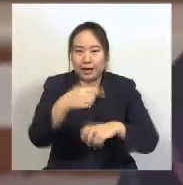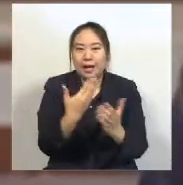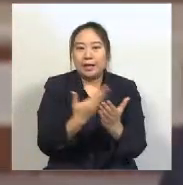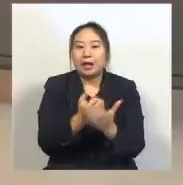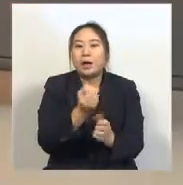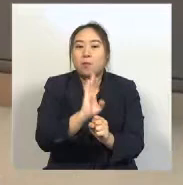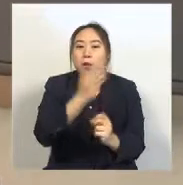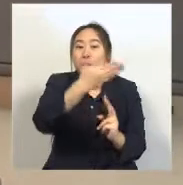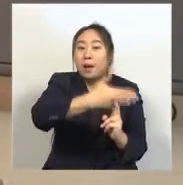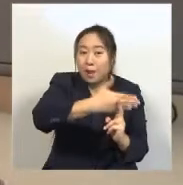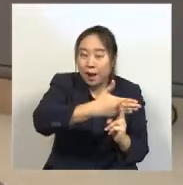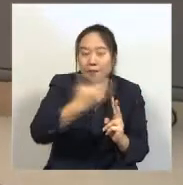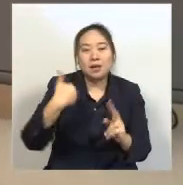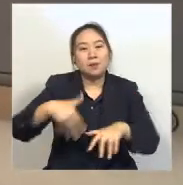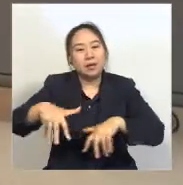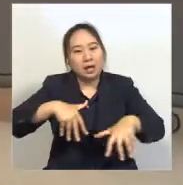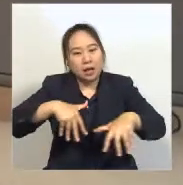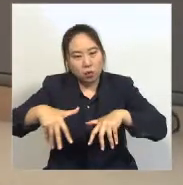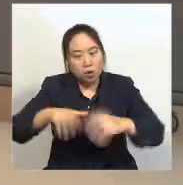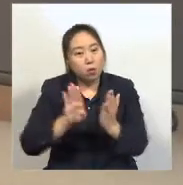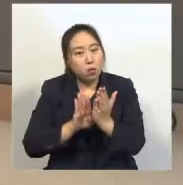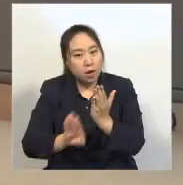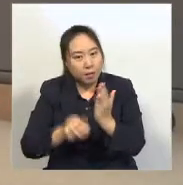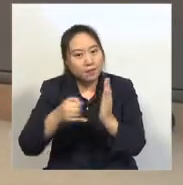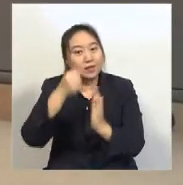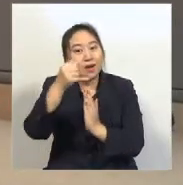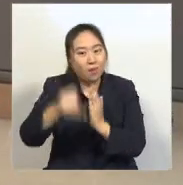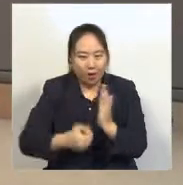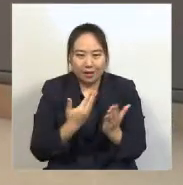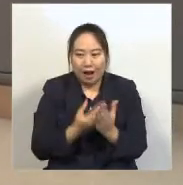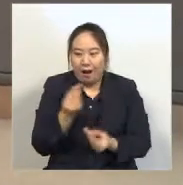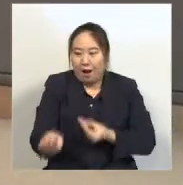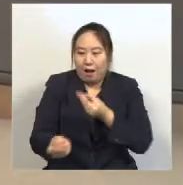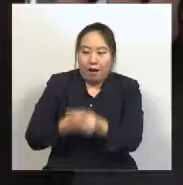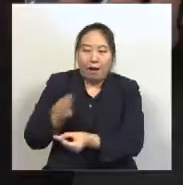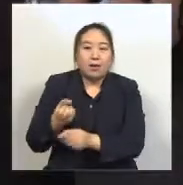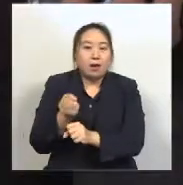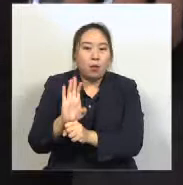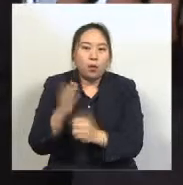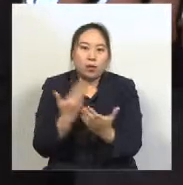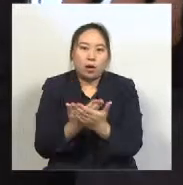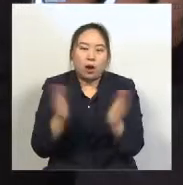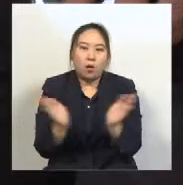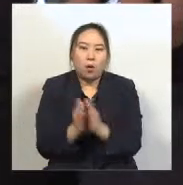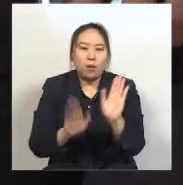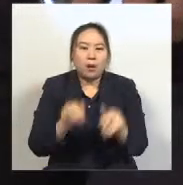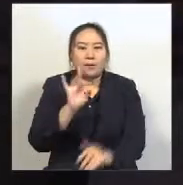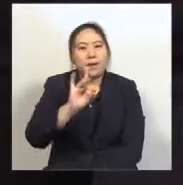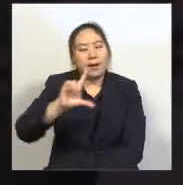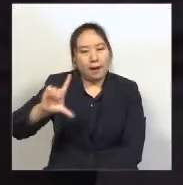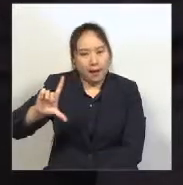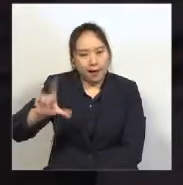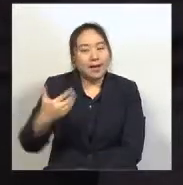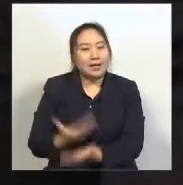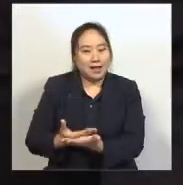ทธาทั้งในพื้นที่จังหวัดบุรีรัมย์แล้วก็พื้นที่ต่างจังหวัดร่วมบริจาคเป็นจำนวนมากรวมเป็นเงินประมาณ8ล้านบาทนะคะก็เ